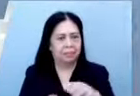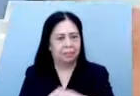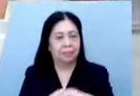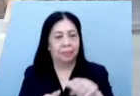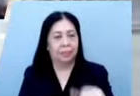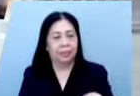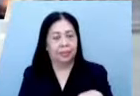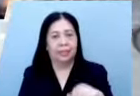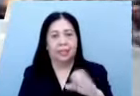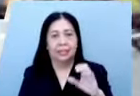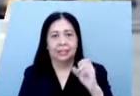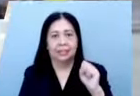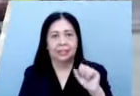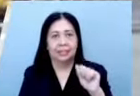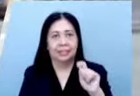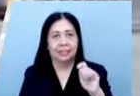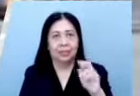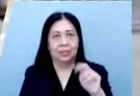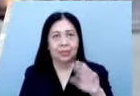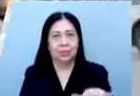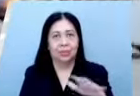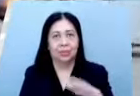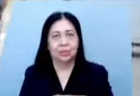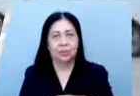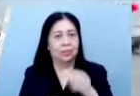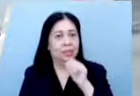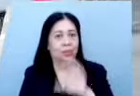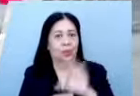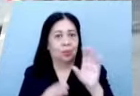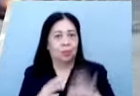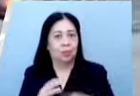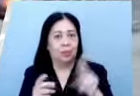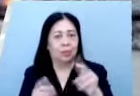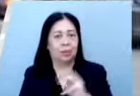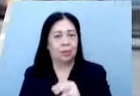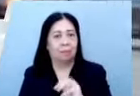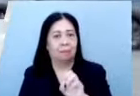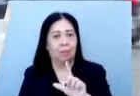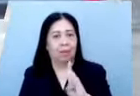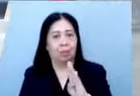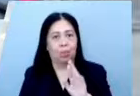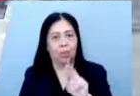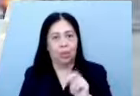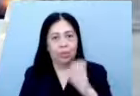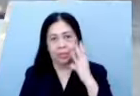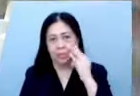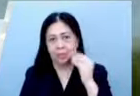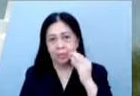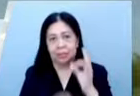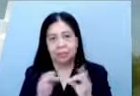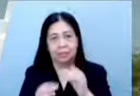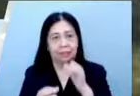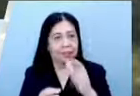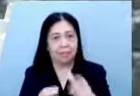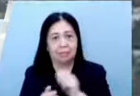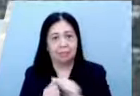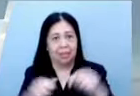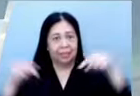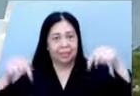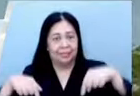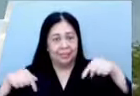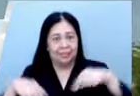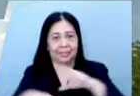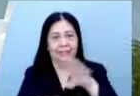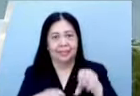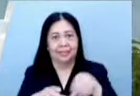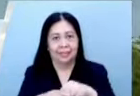Station dito sa Melbourne at sabi nila, hindi kompleto ang iyong Melbourne experience kung hindi ka dumadaan dito. Kabilang sa nakatira